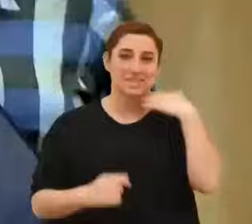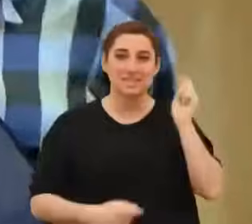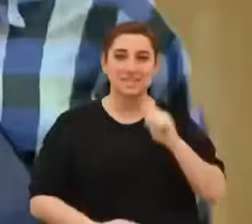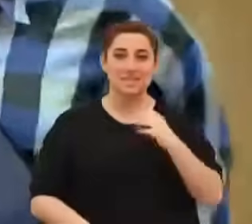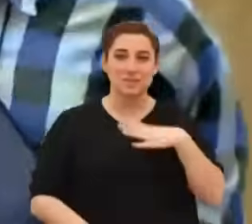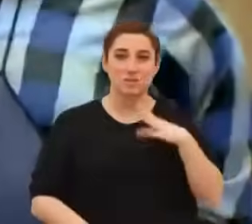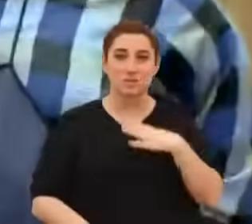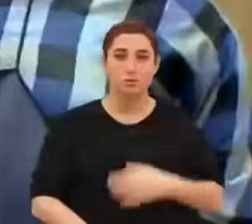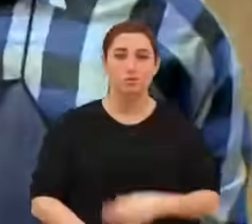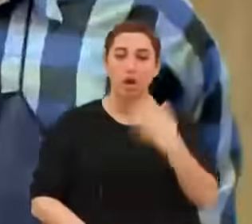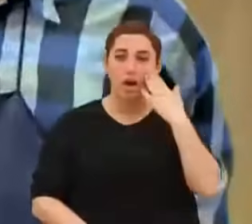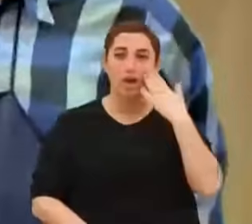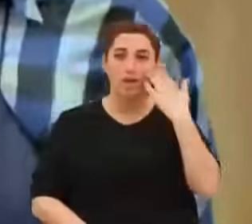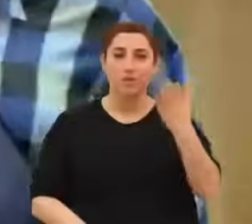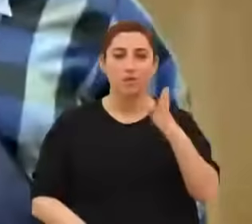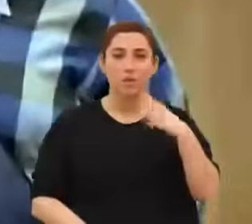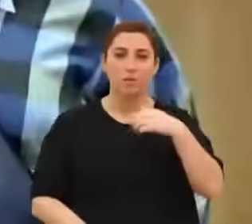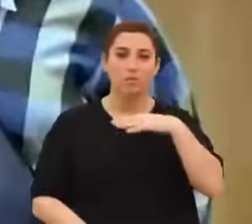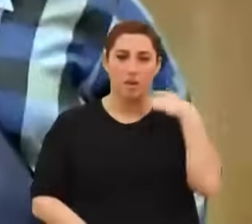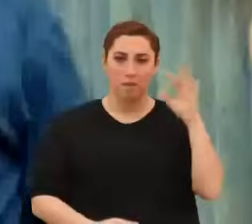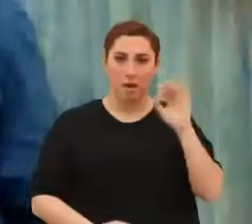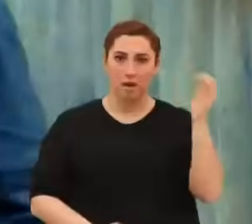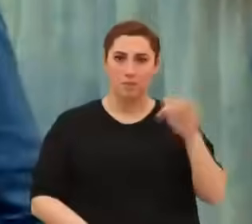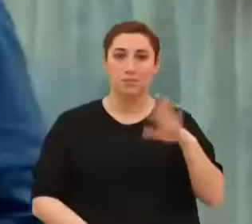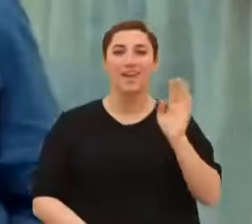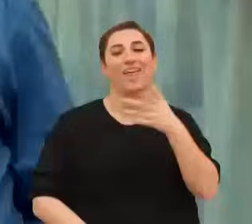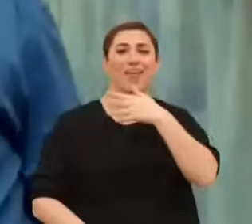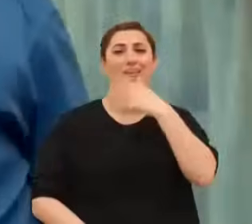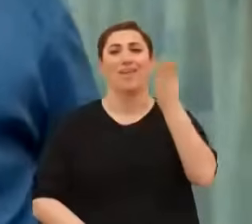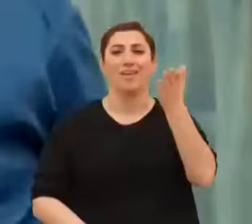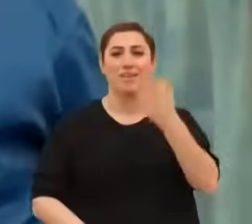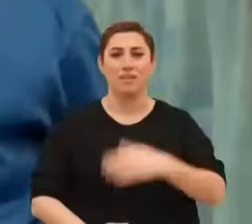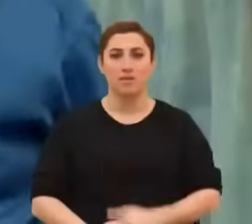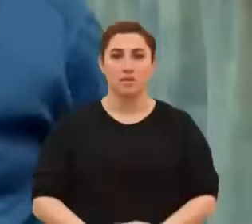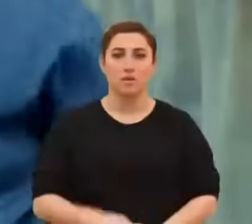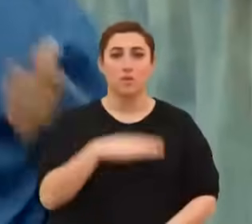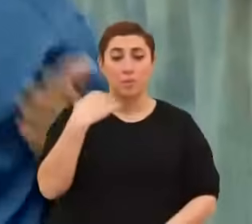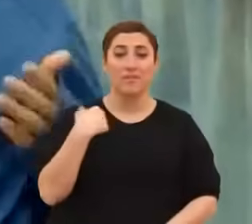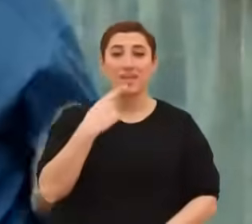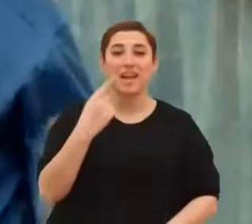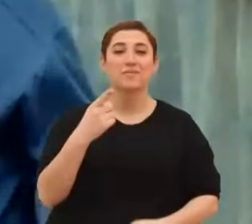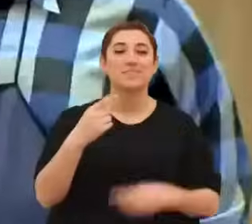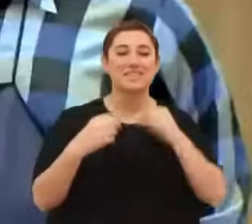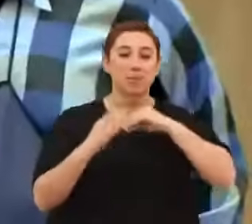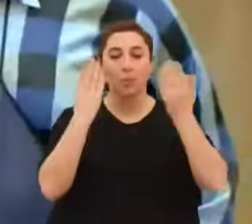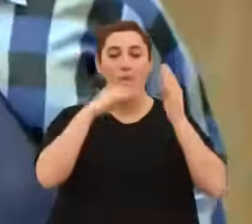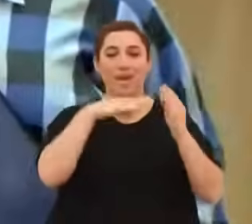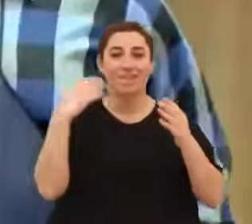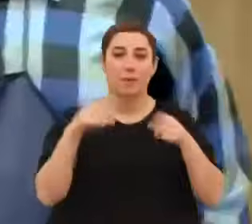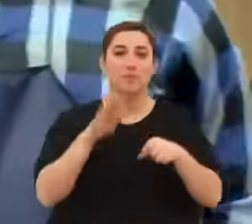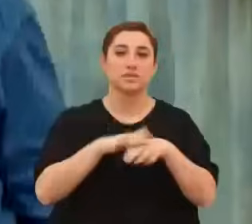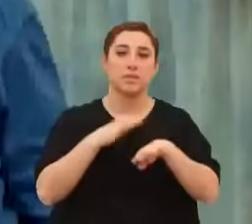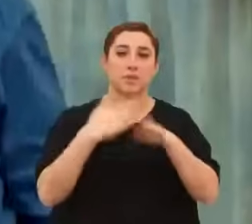de. Hayırdır ya, kurban bayramı erken mi geldi? Kurban derken adak bu, adak, adak.